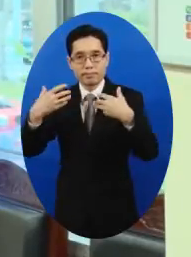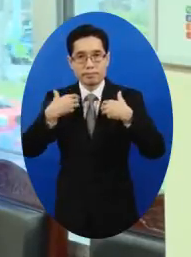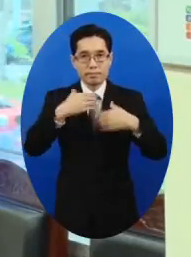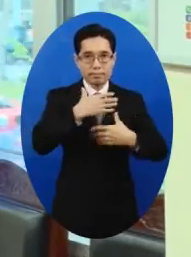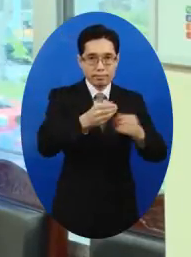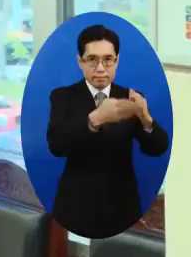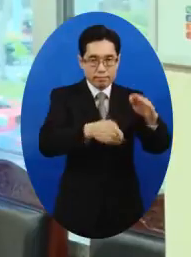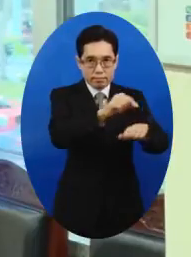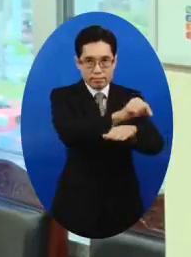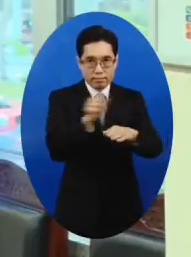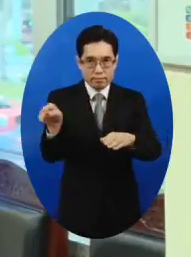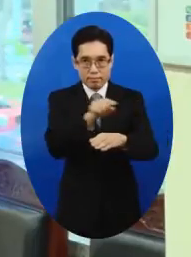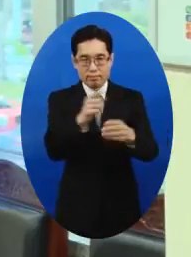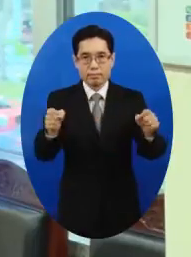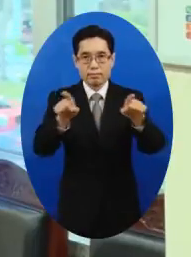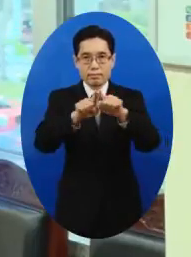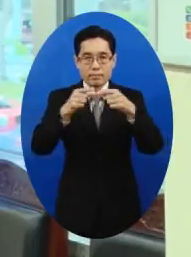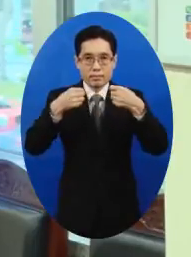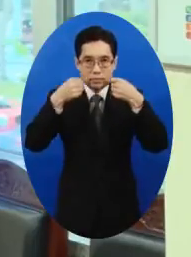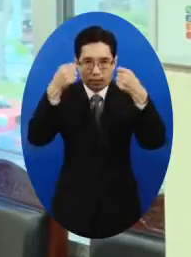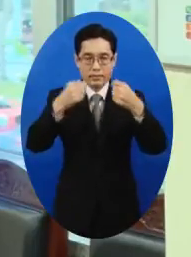함께 노력할 예정입니다